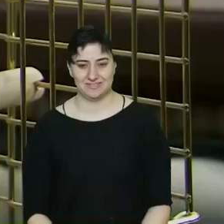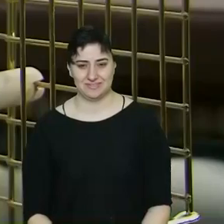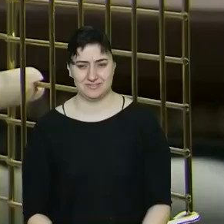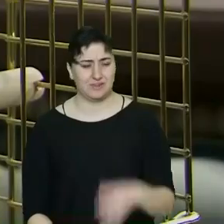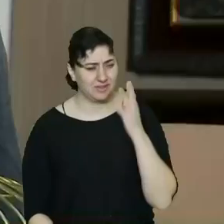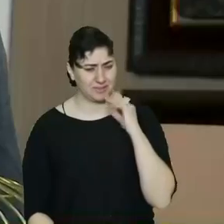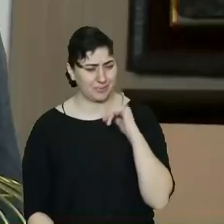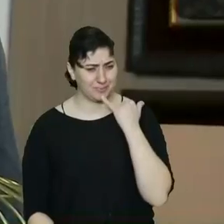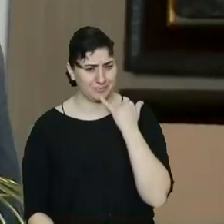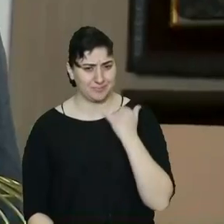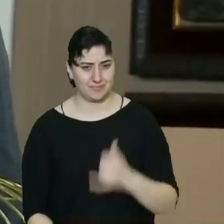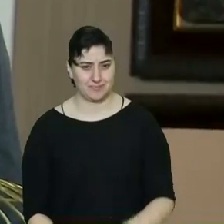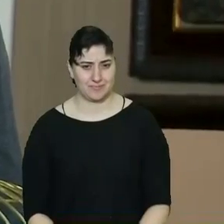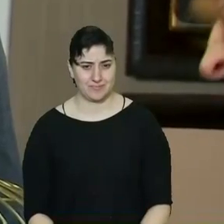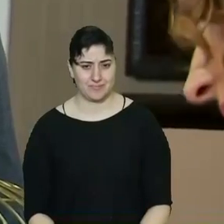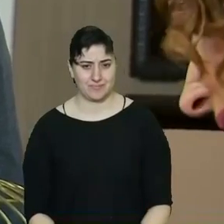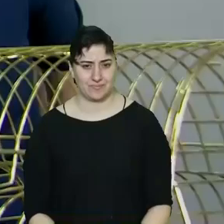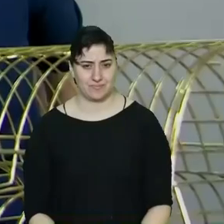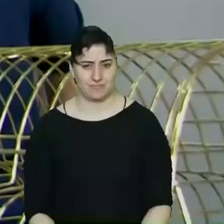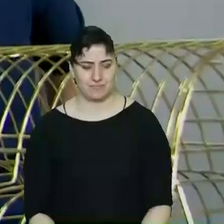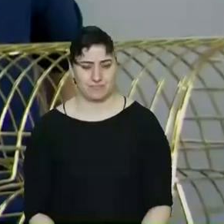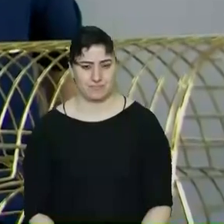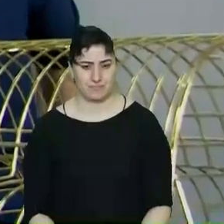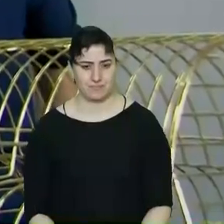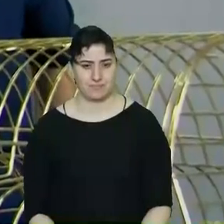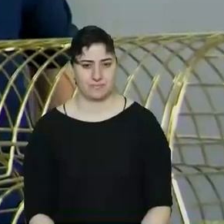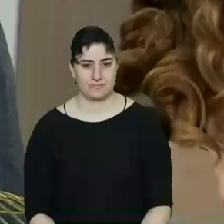Nasıl? En büyük mü diyeceğim?